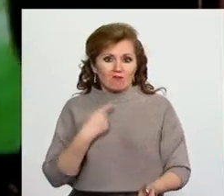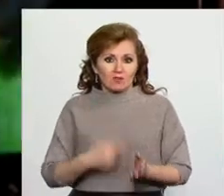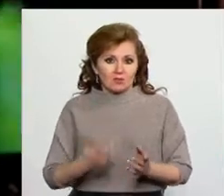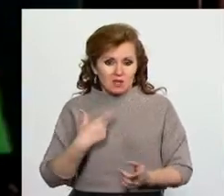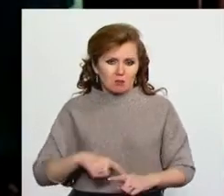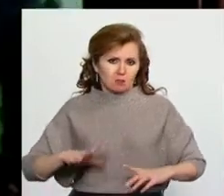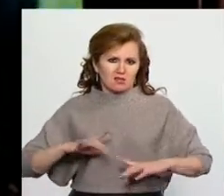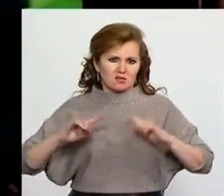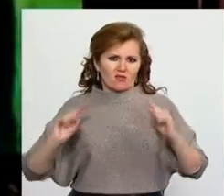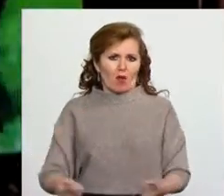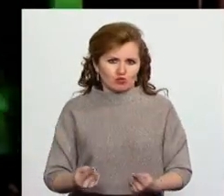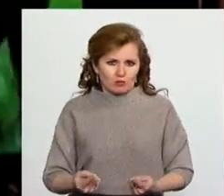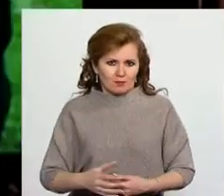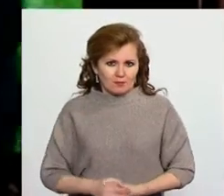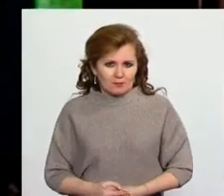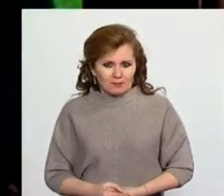схвачен.